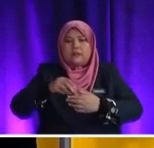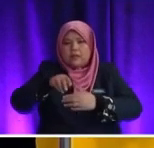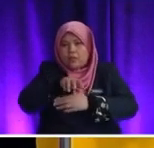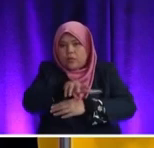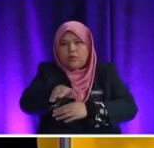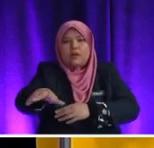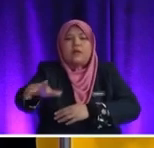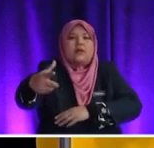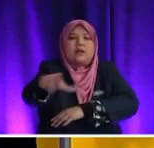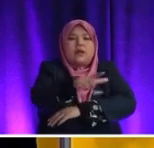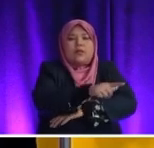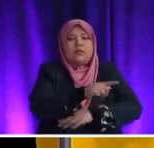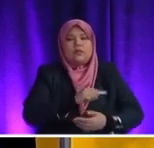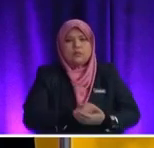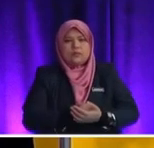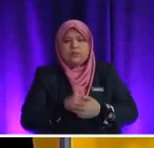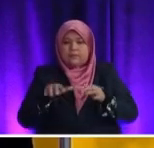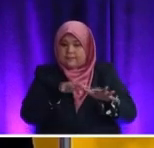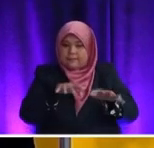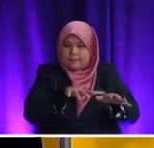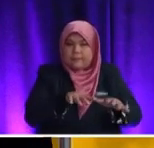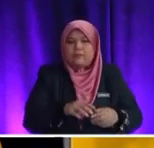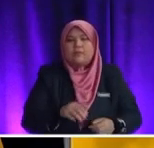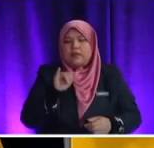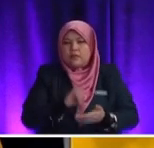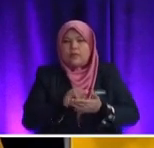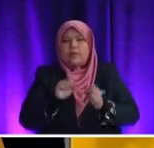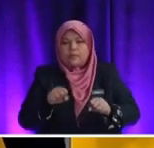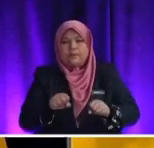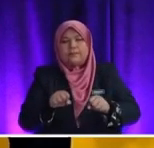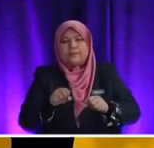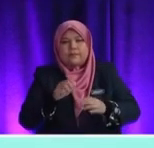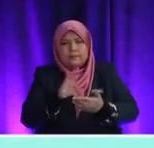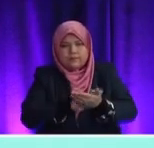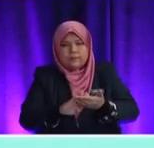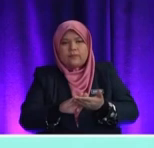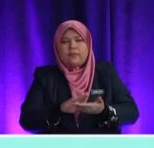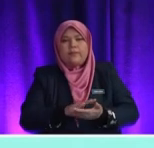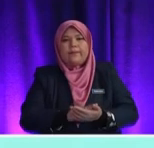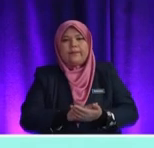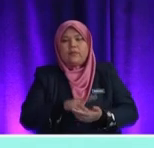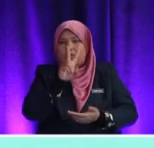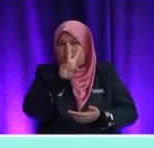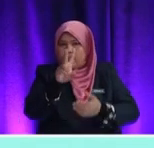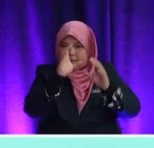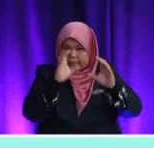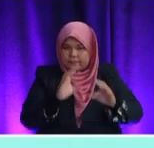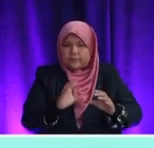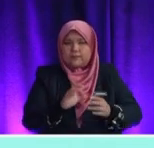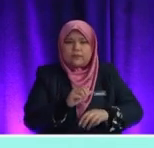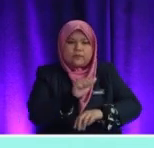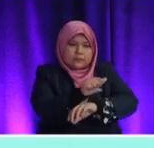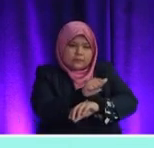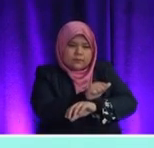laut dan sungai Ahass UD akan membersihkan air tersebut y22 aplikasi yang digunakan dalah elektro